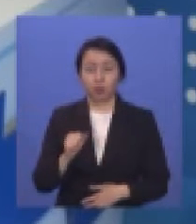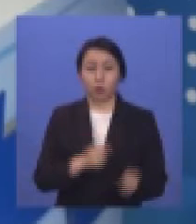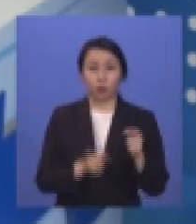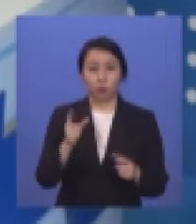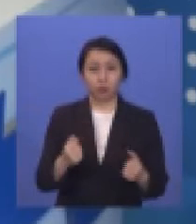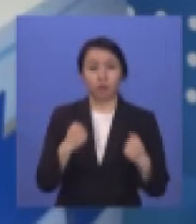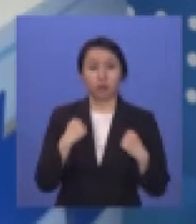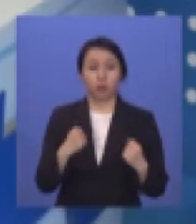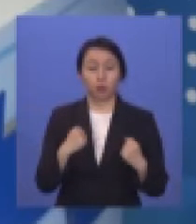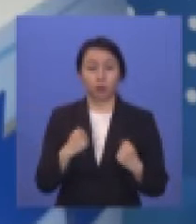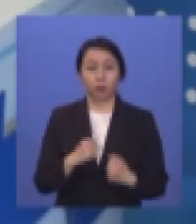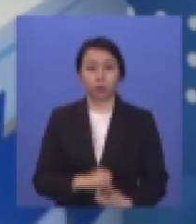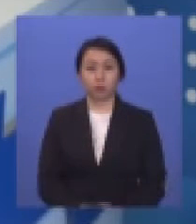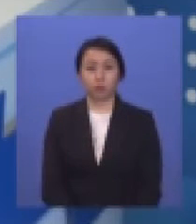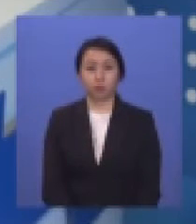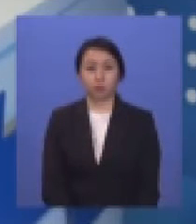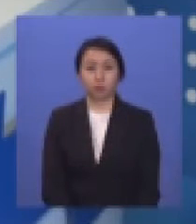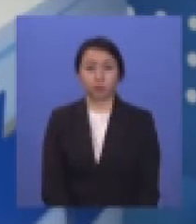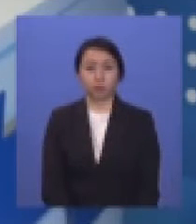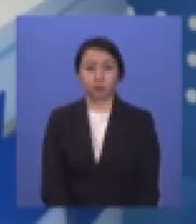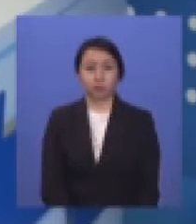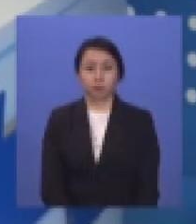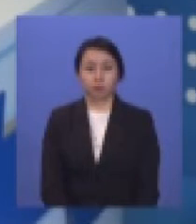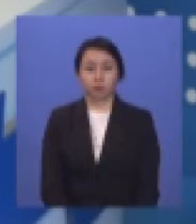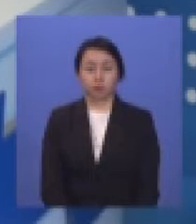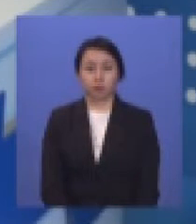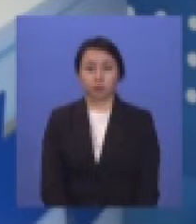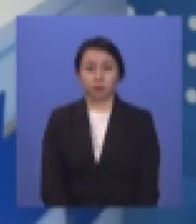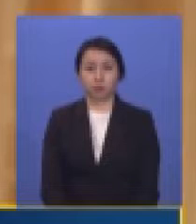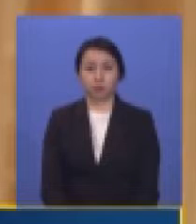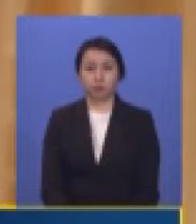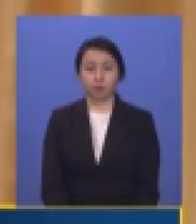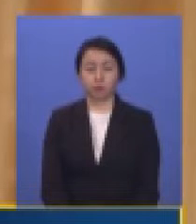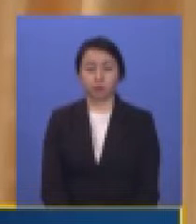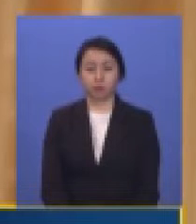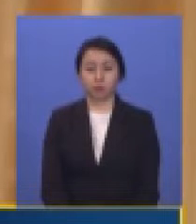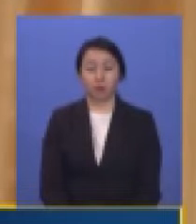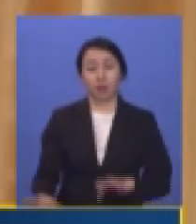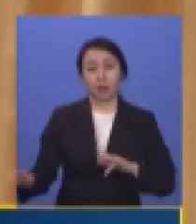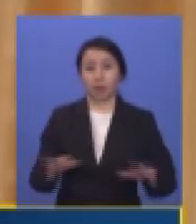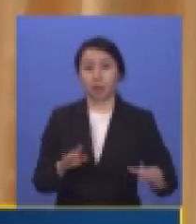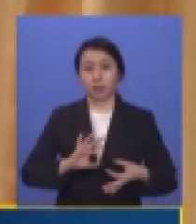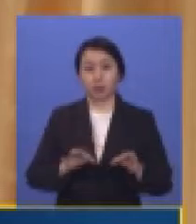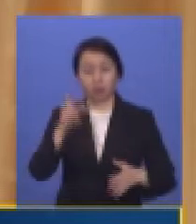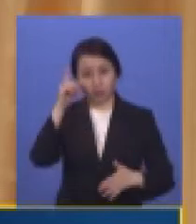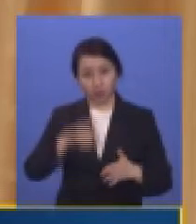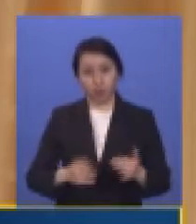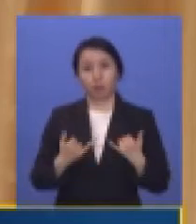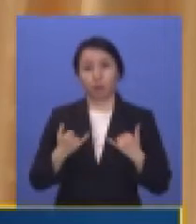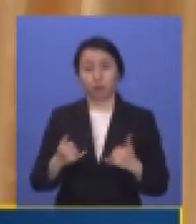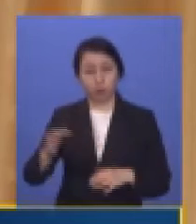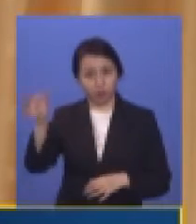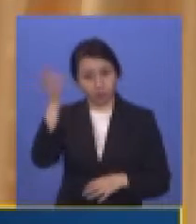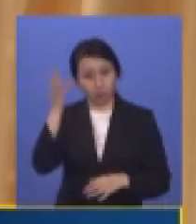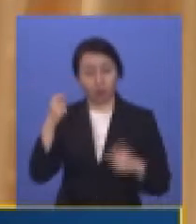Мальгаждарова и Управление физической культуры и спорта. С подробностями моя коллега. Акция «Олимпийские надежды» посвящена